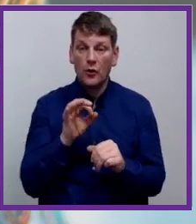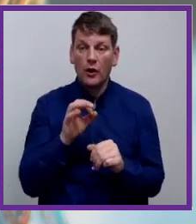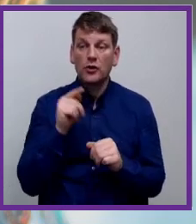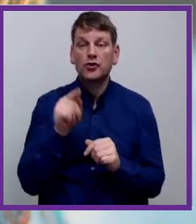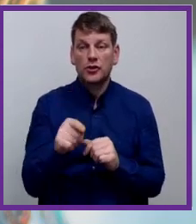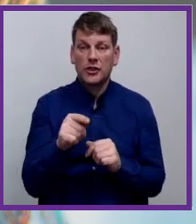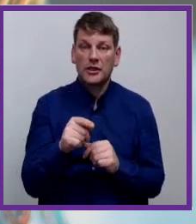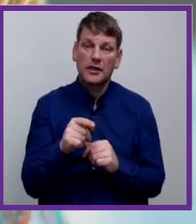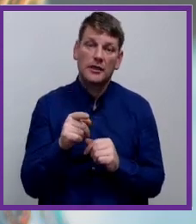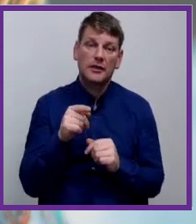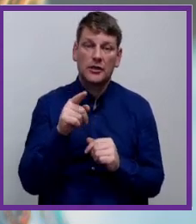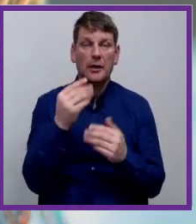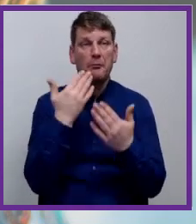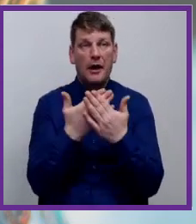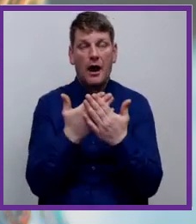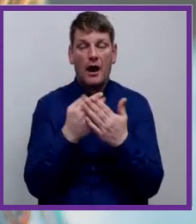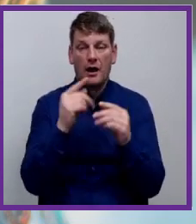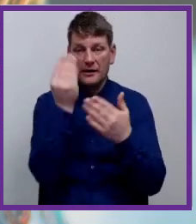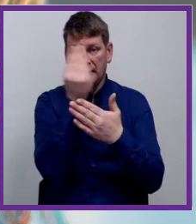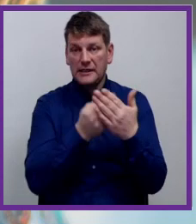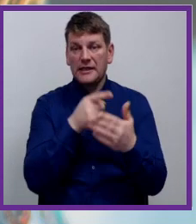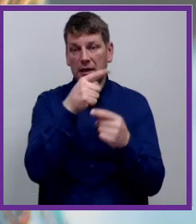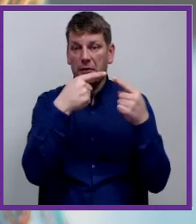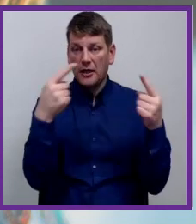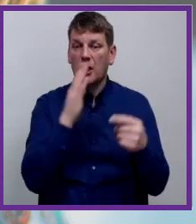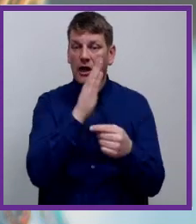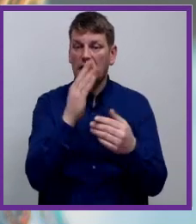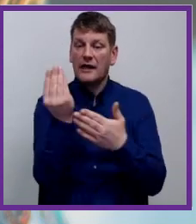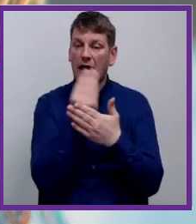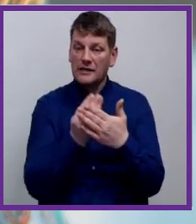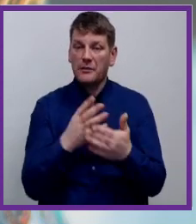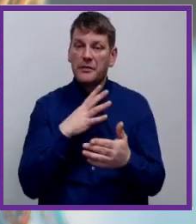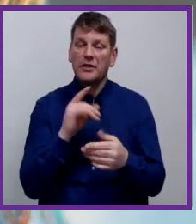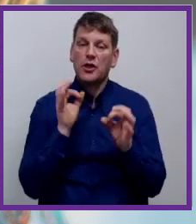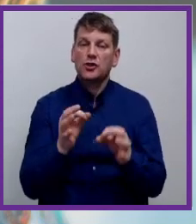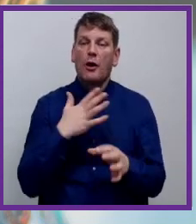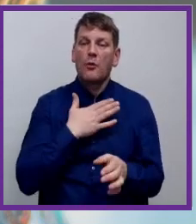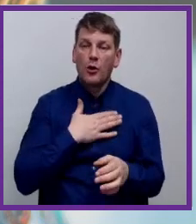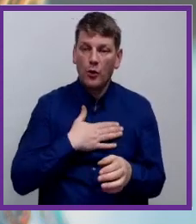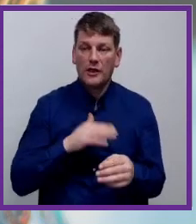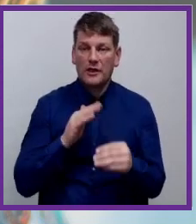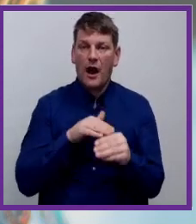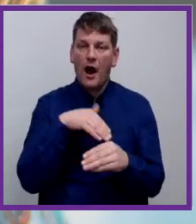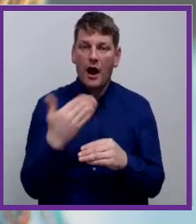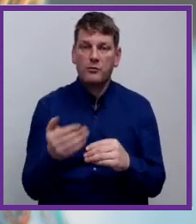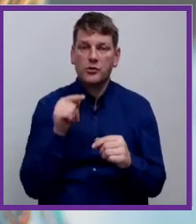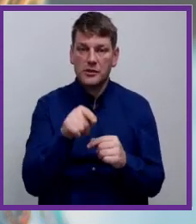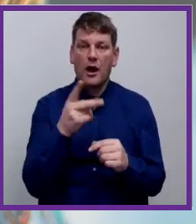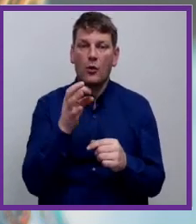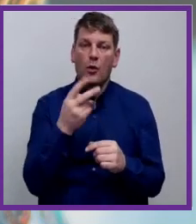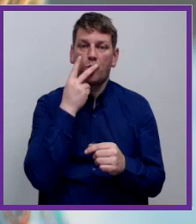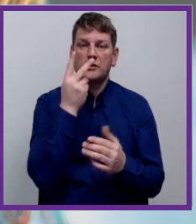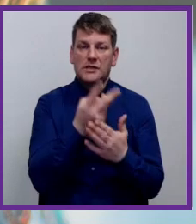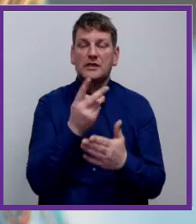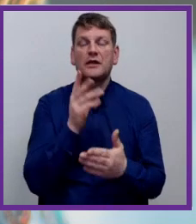varbūt attēlotie priekšmeti katrai šai gleznai bija tiešām ļoti ārpus tā, ko parasti uzskatīja